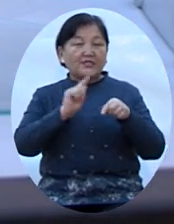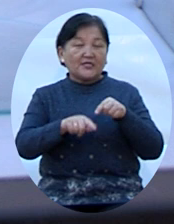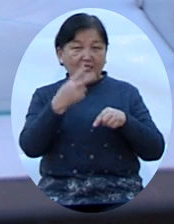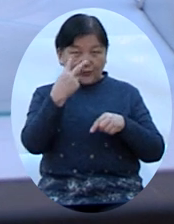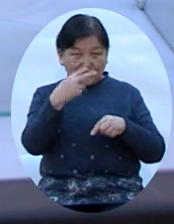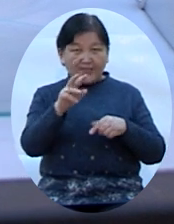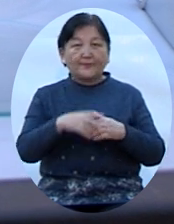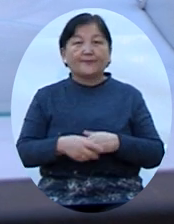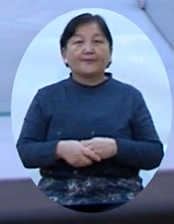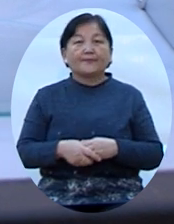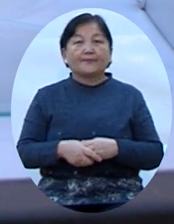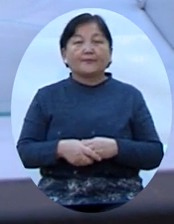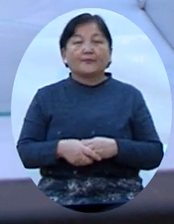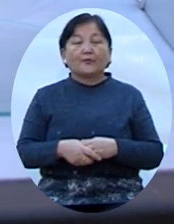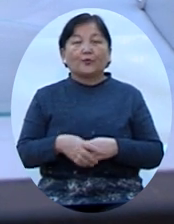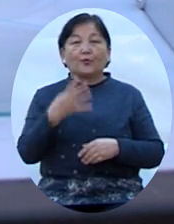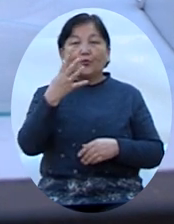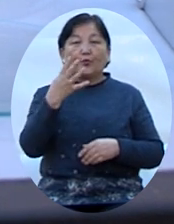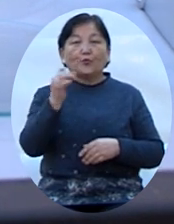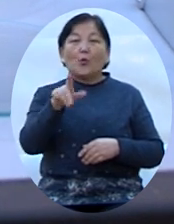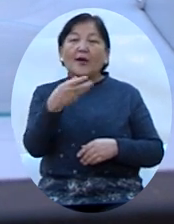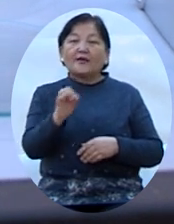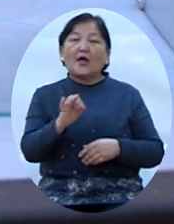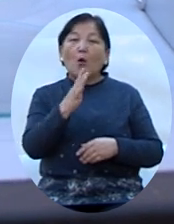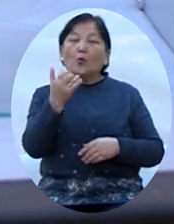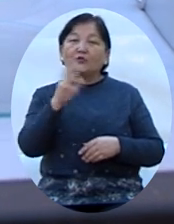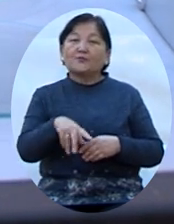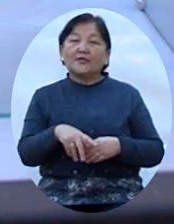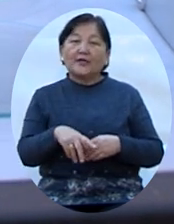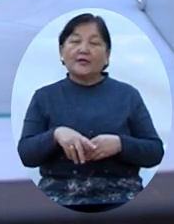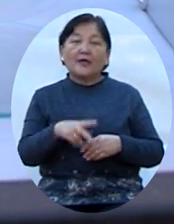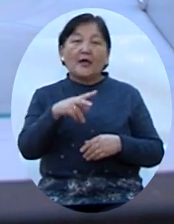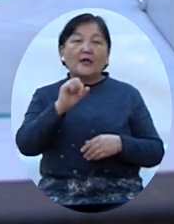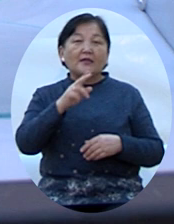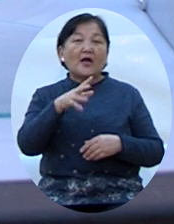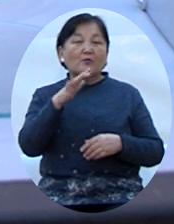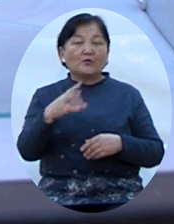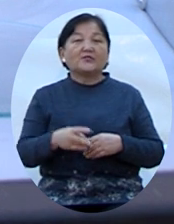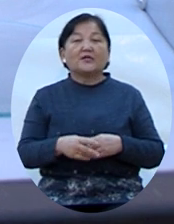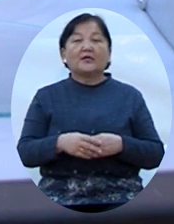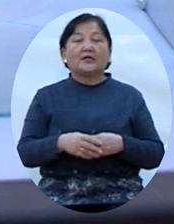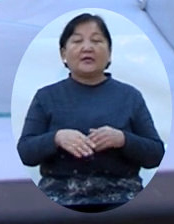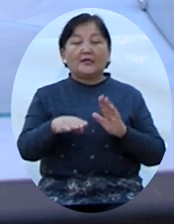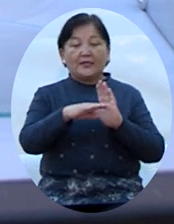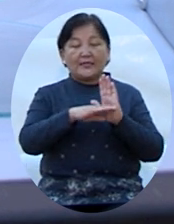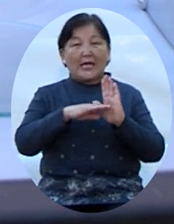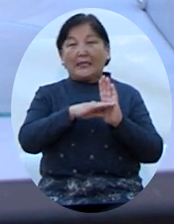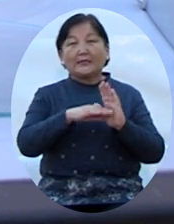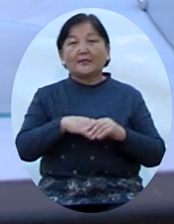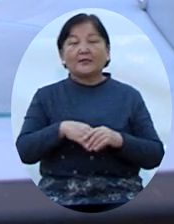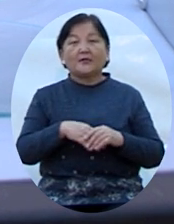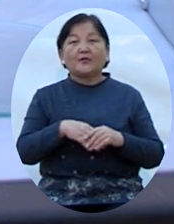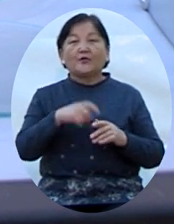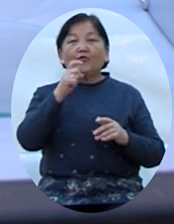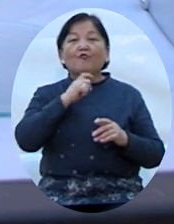уусмалыг шалгая. 4 дугаартай уусмал лакмусын цаас нь